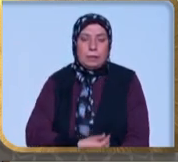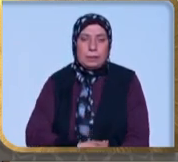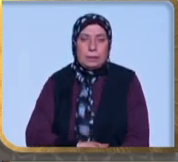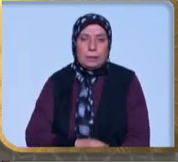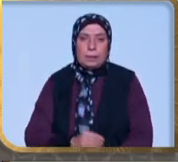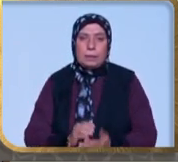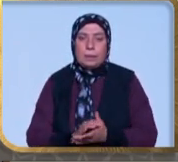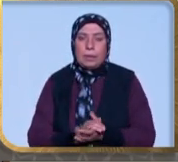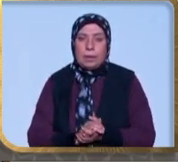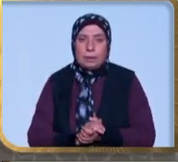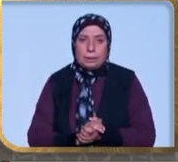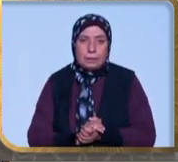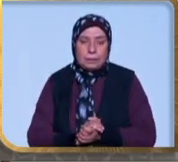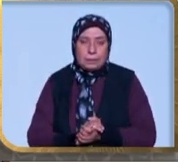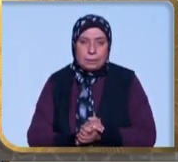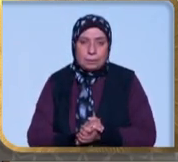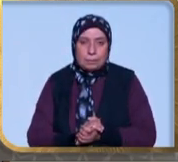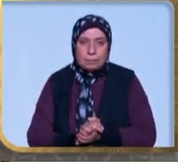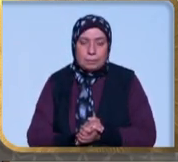الرحمن